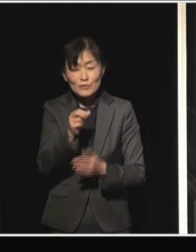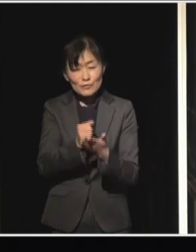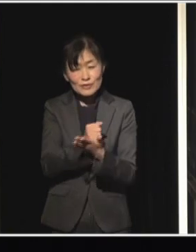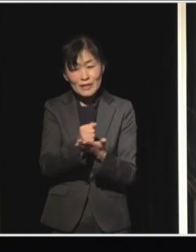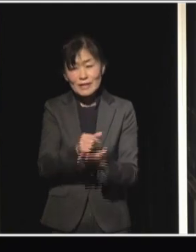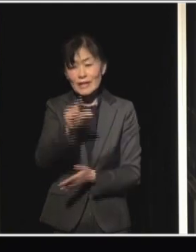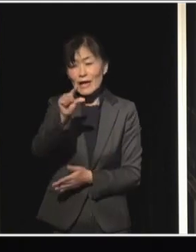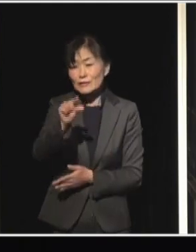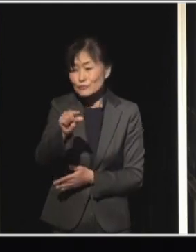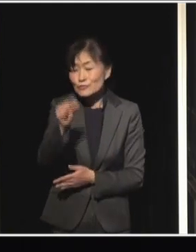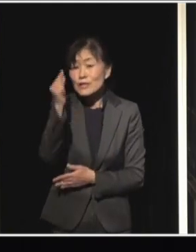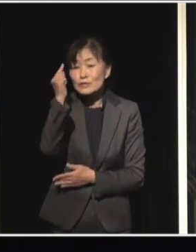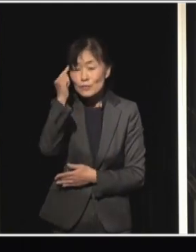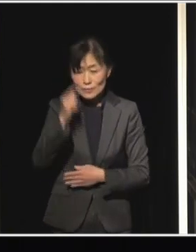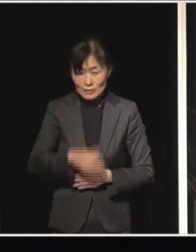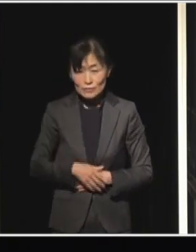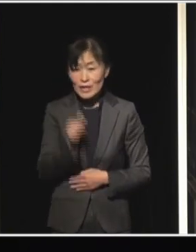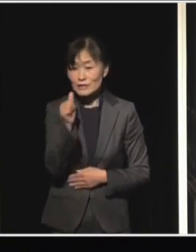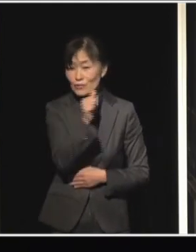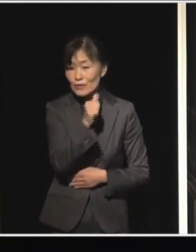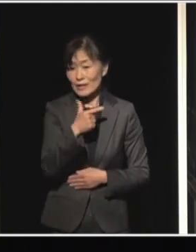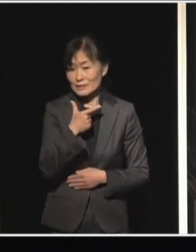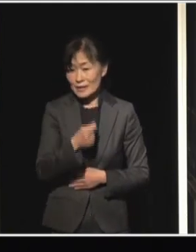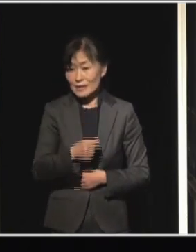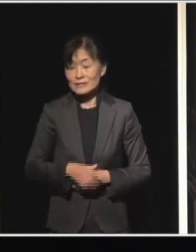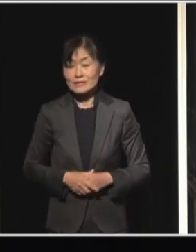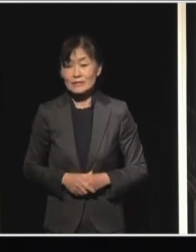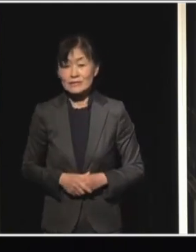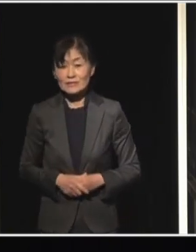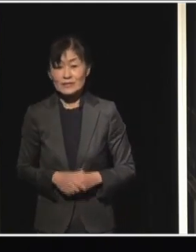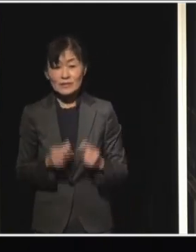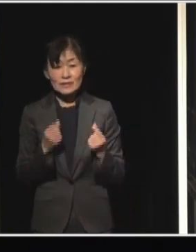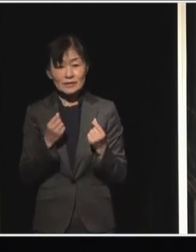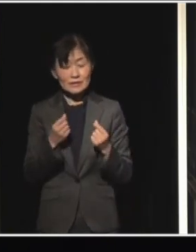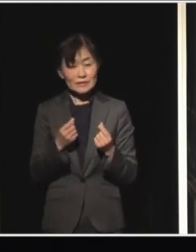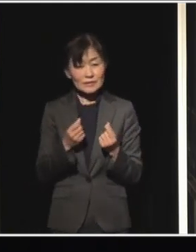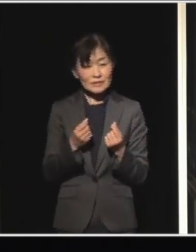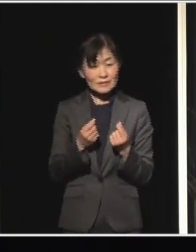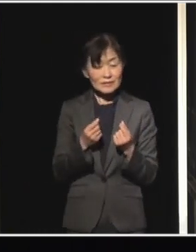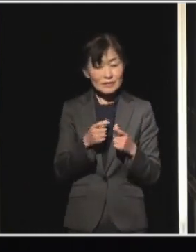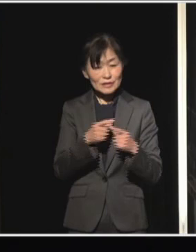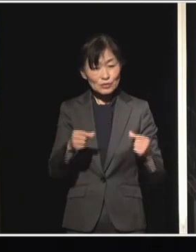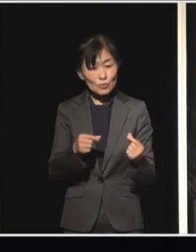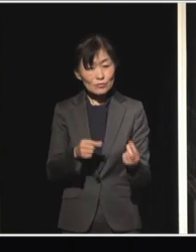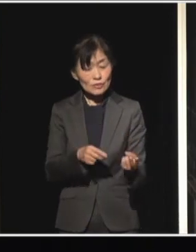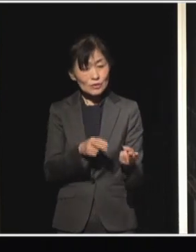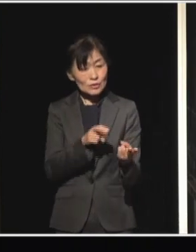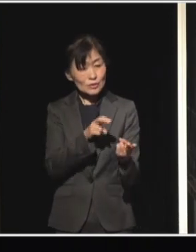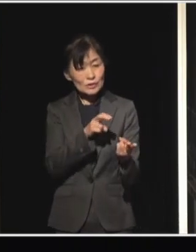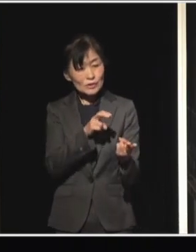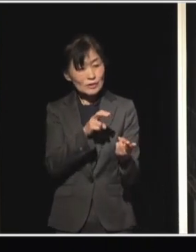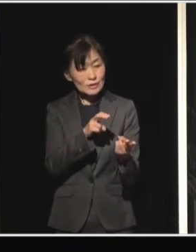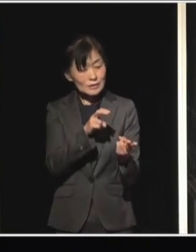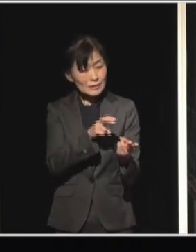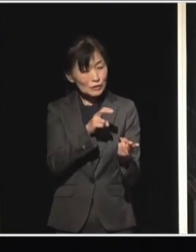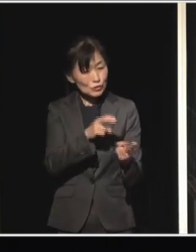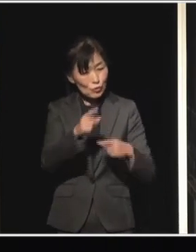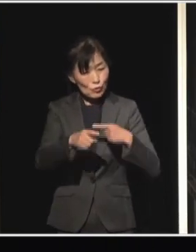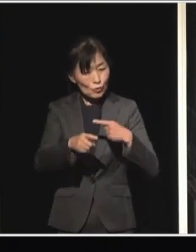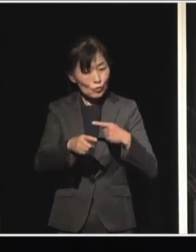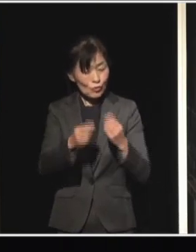思いますのでご紹介したいと思いますがこれは日本臨床腫瘍学会ということですねここに